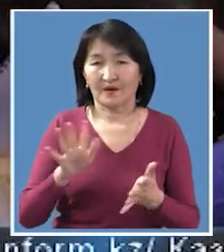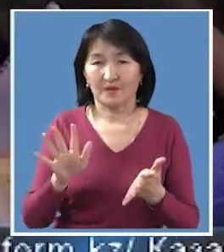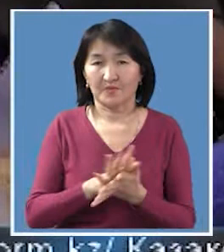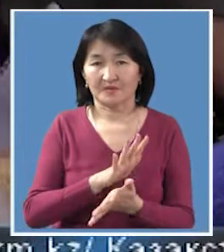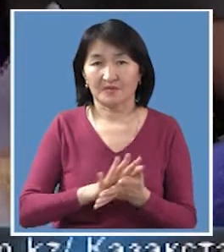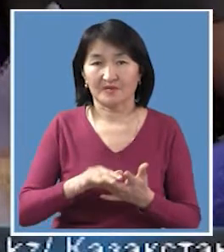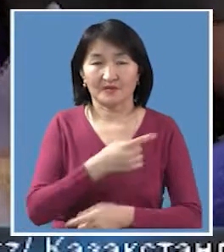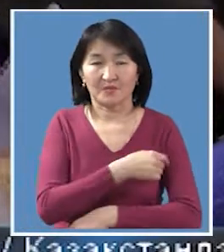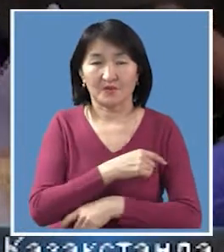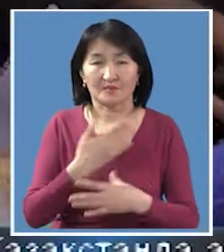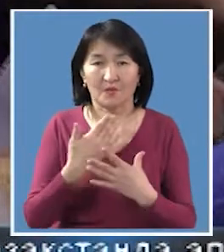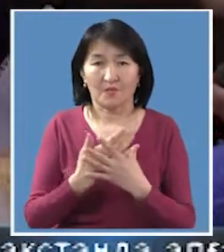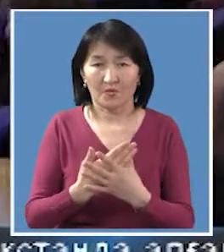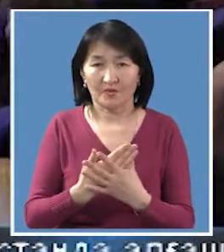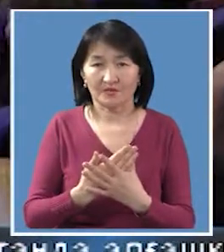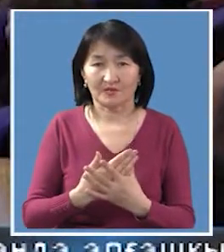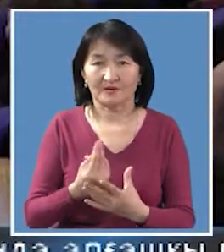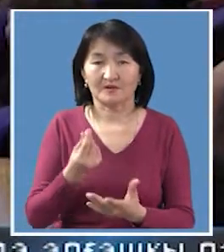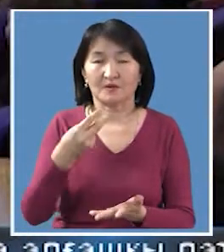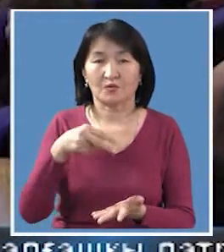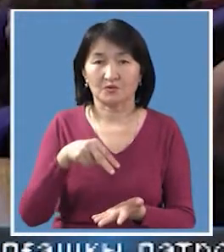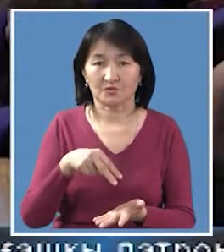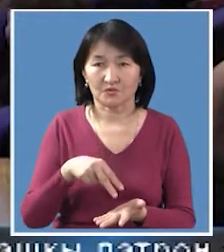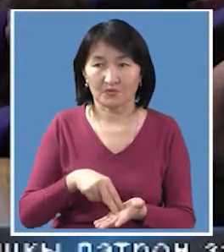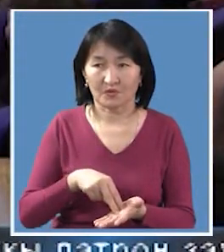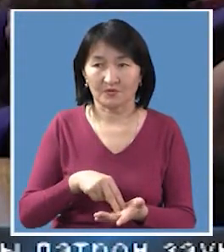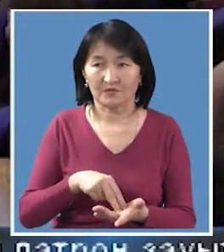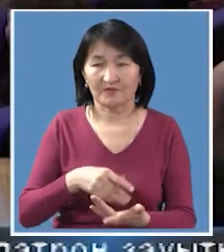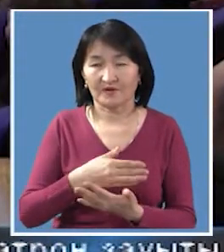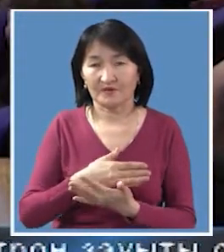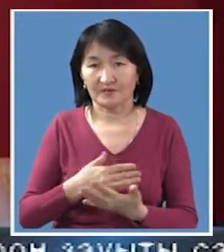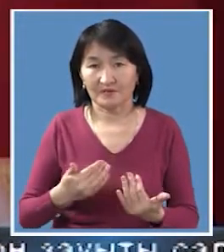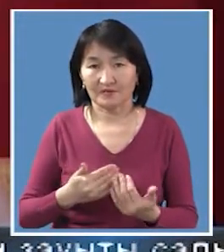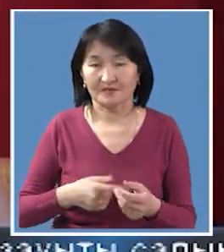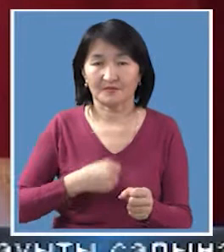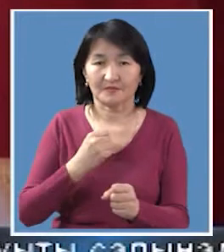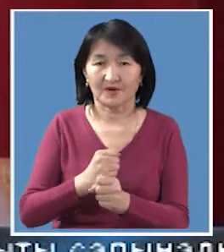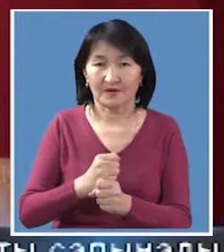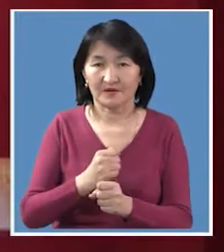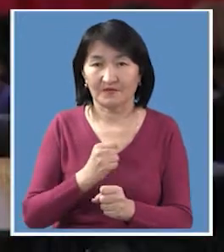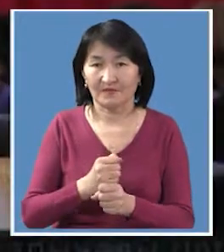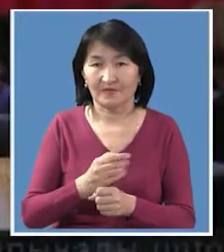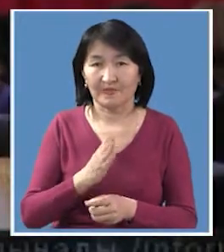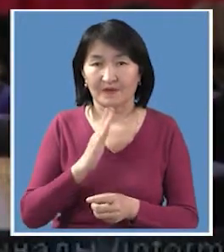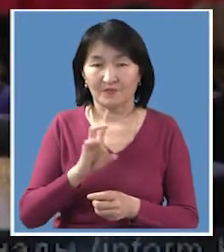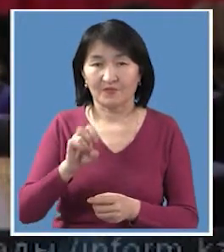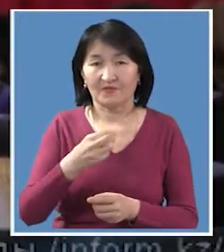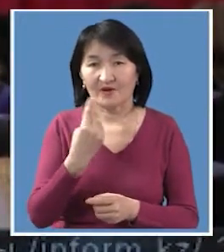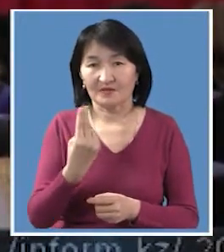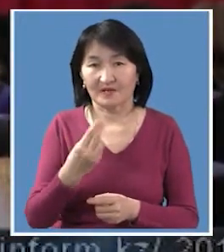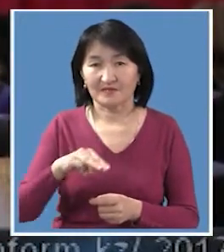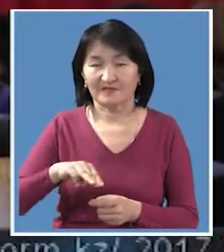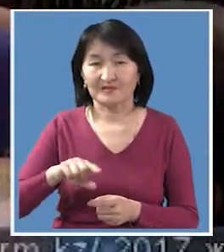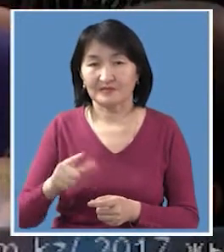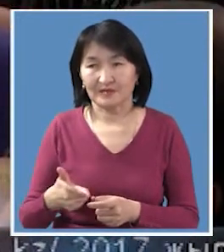жобалауға қатысты лицензиясы бар қатысушылар материалдық еңбек ресурстарын растайтын құжаттарды ұсынбауына да болады. Олардың